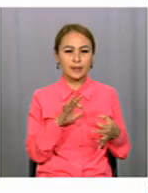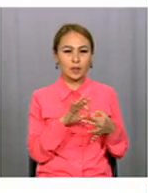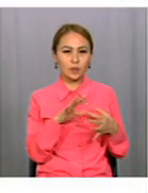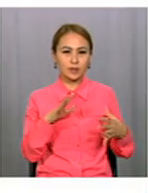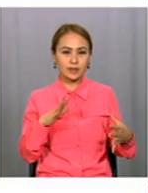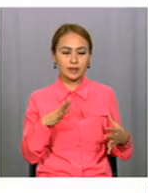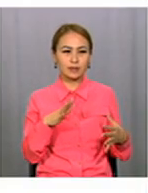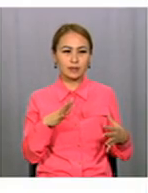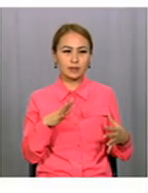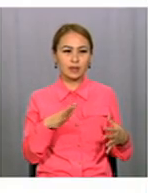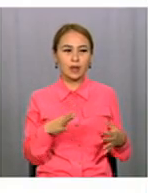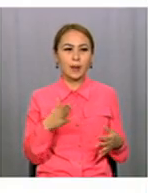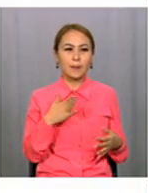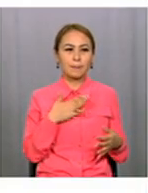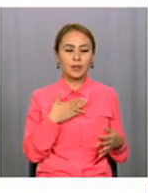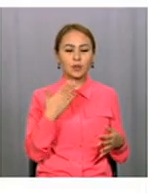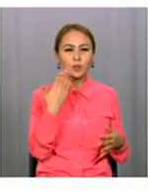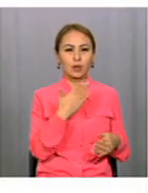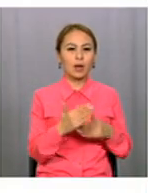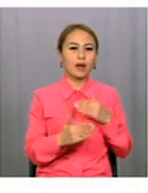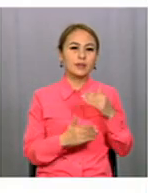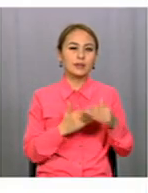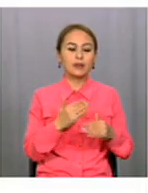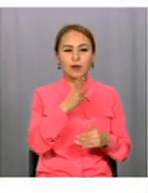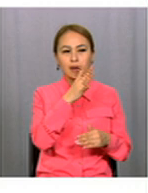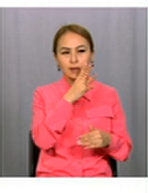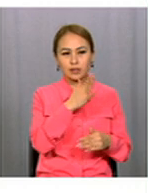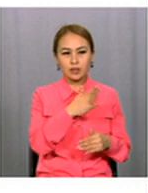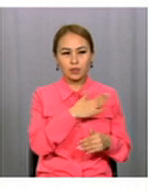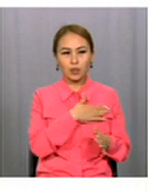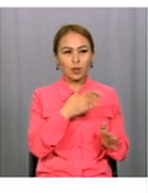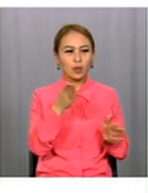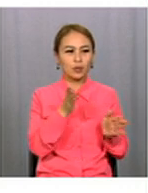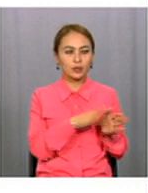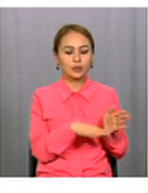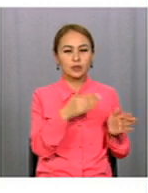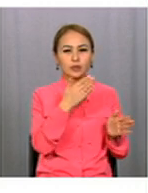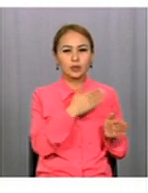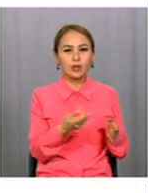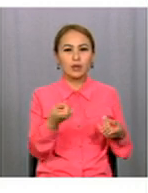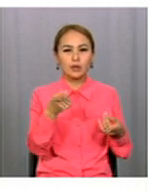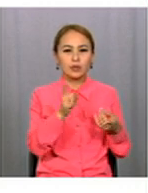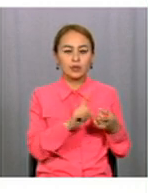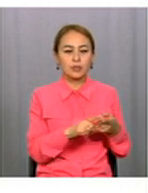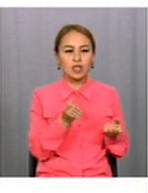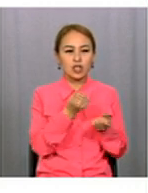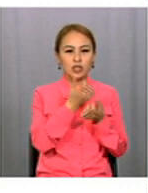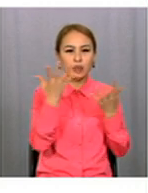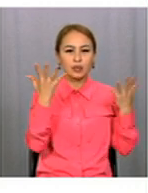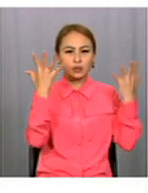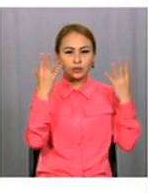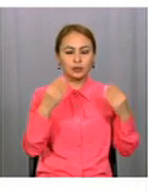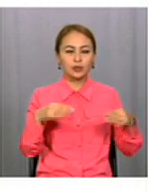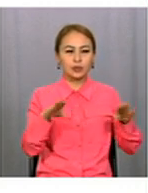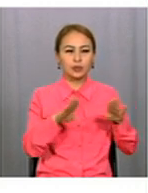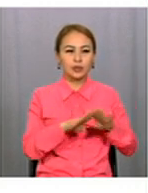мен, ол менің асқақ аңызым, болмысы ол ұлдың өзіңнен туған жарық күн деген